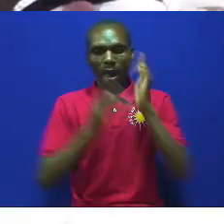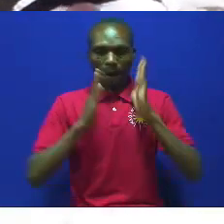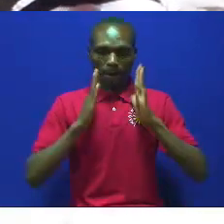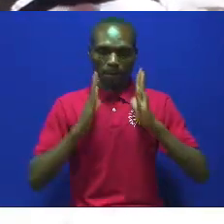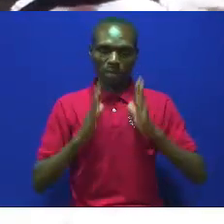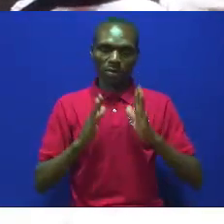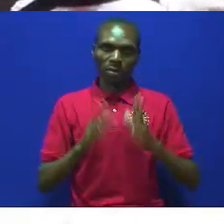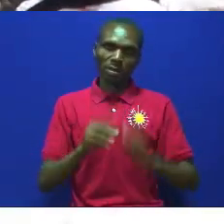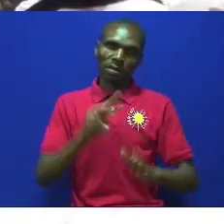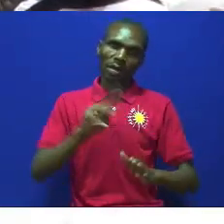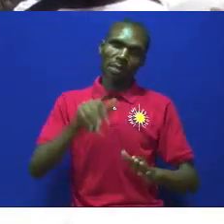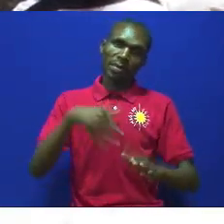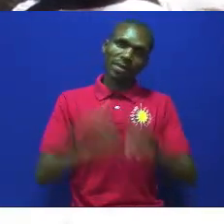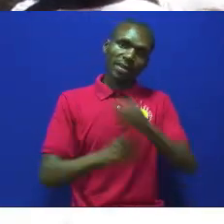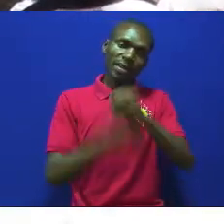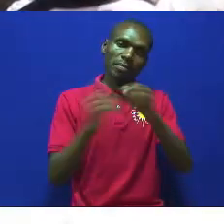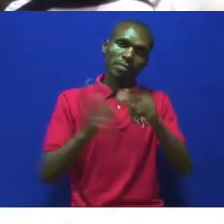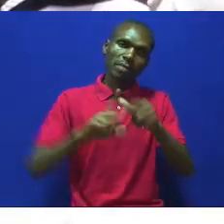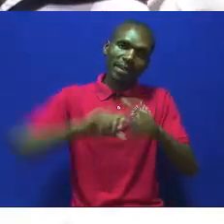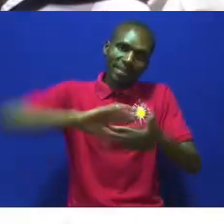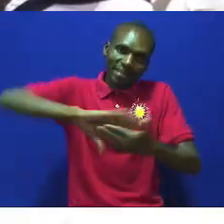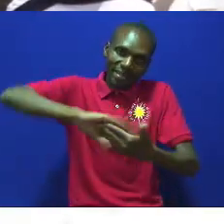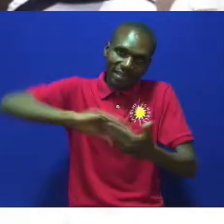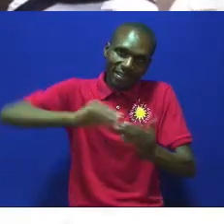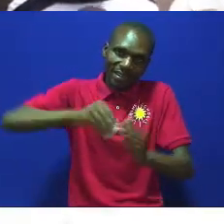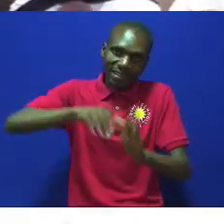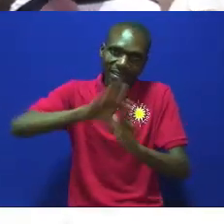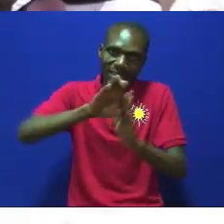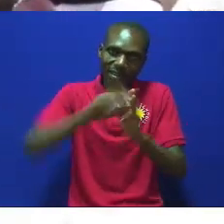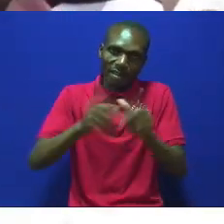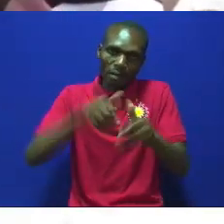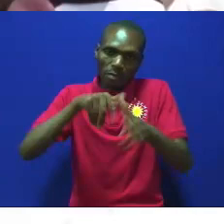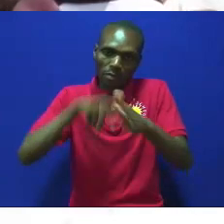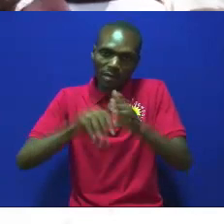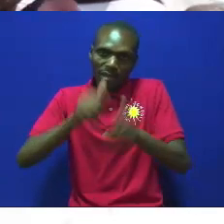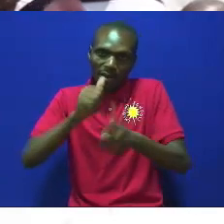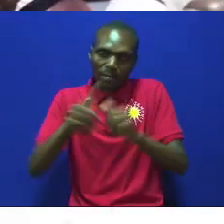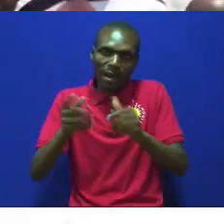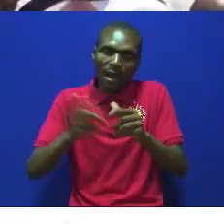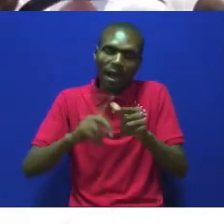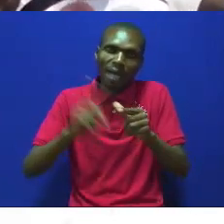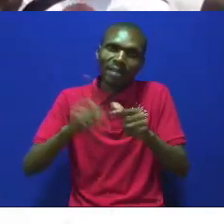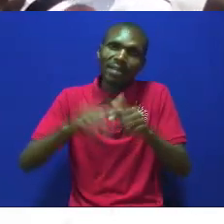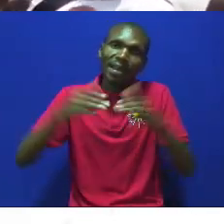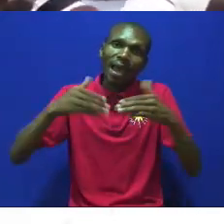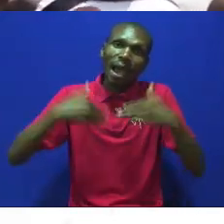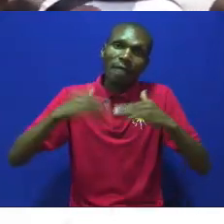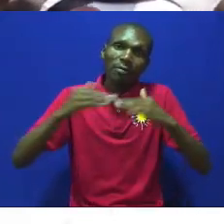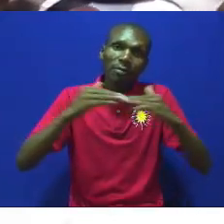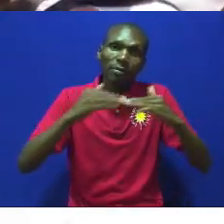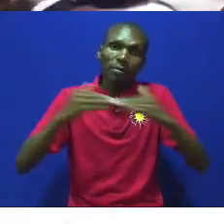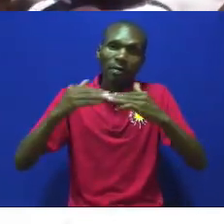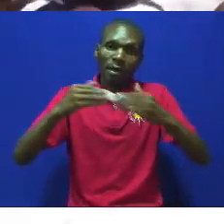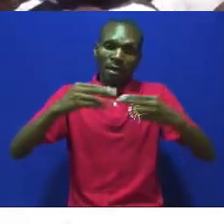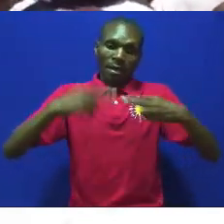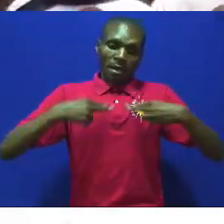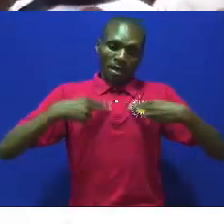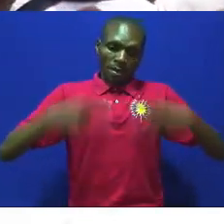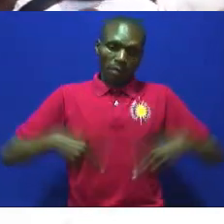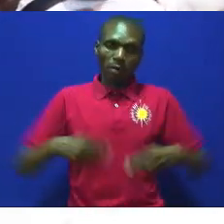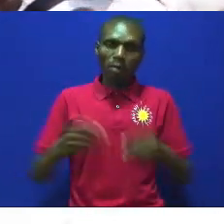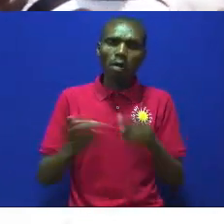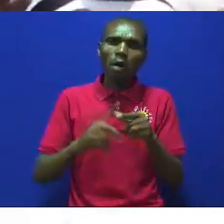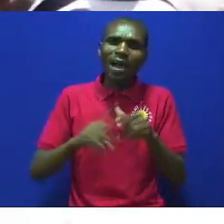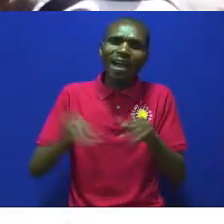Wabunge wamenisaidia, wametengeneza sheria ine nilipeleka kule bunge. Ndiyo tuwe na universal health coverage. Na